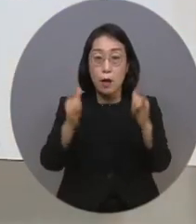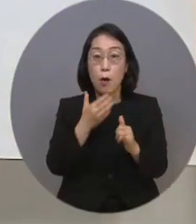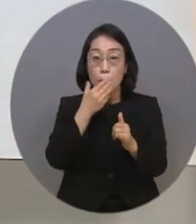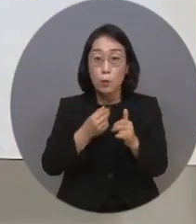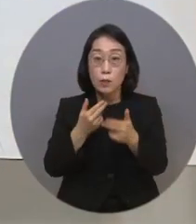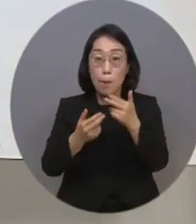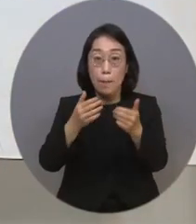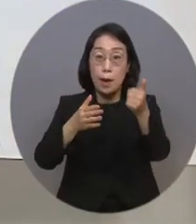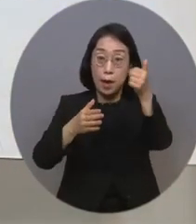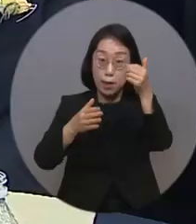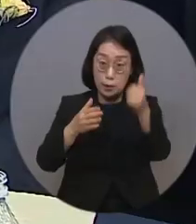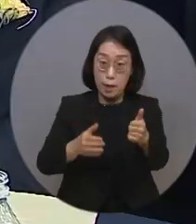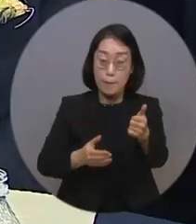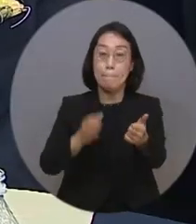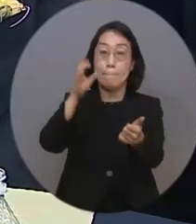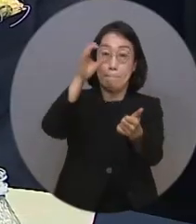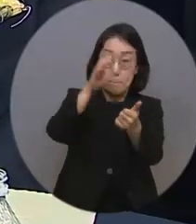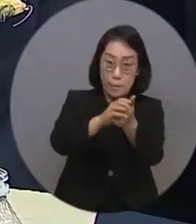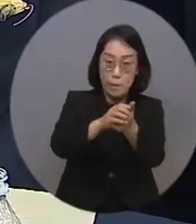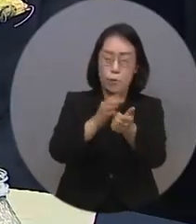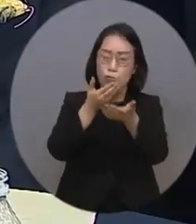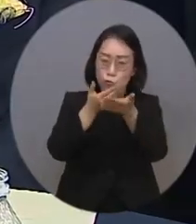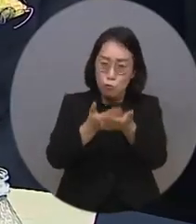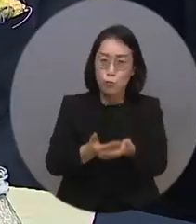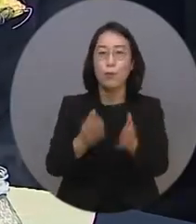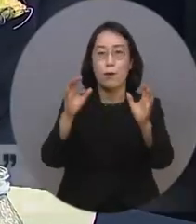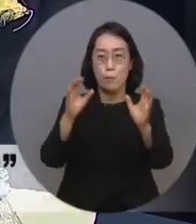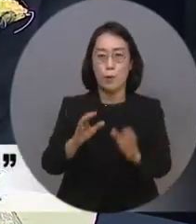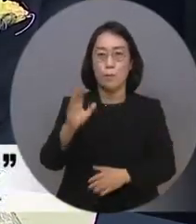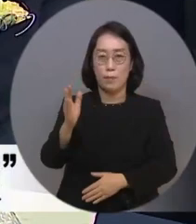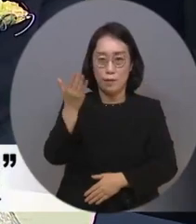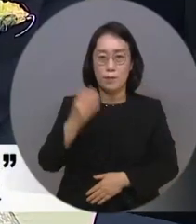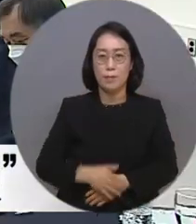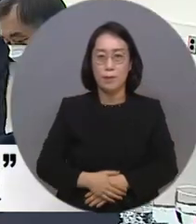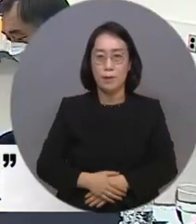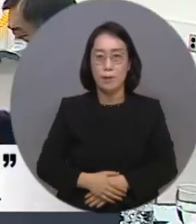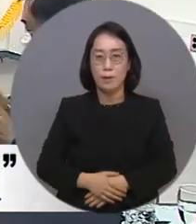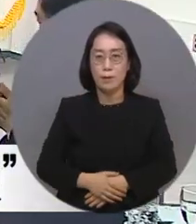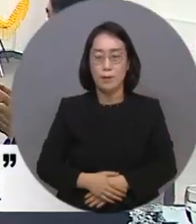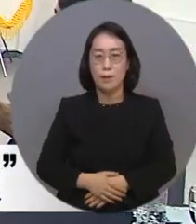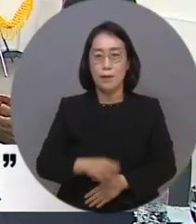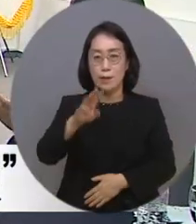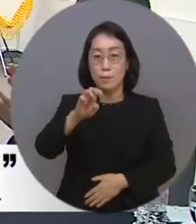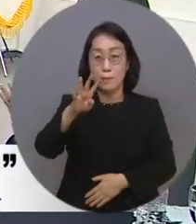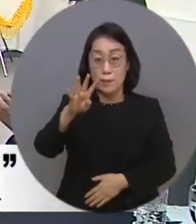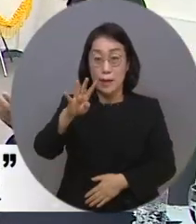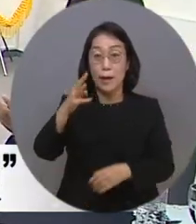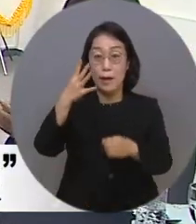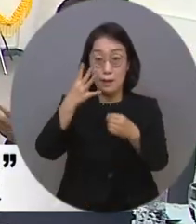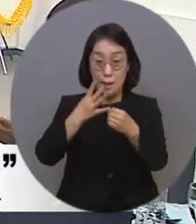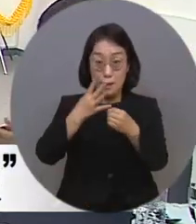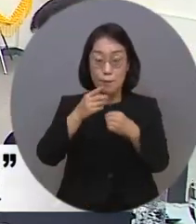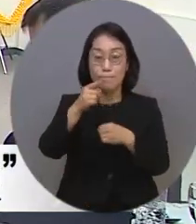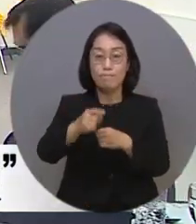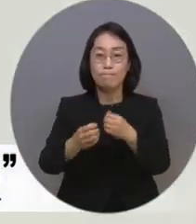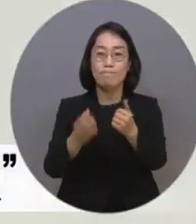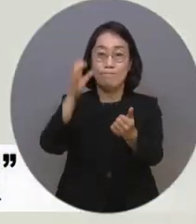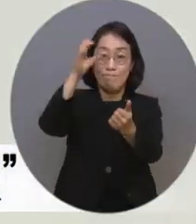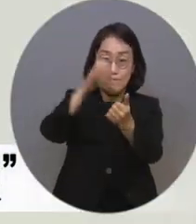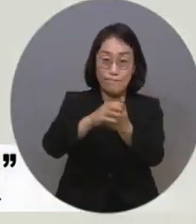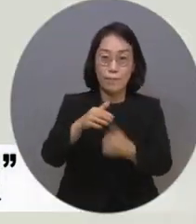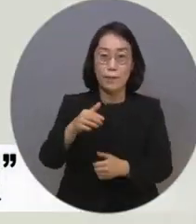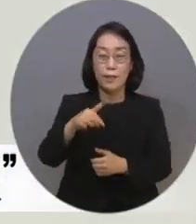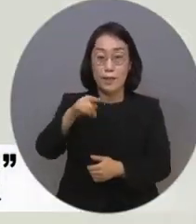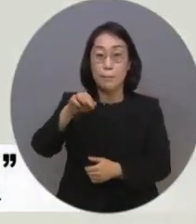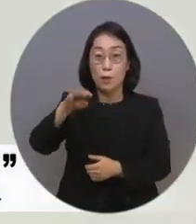한국사회복지협의회장 취임식이 함께 열리며 의미를 더했습니다. 제34대 한국사회복지협의회장에 취임한